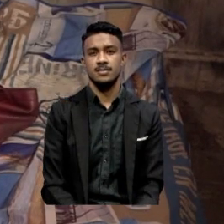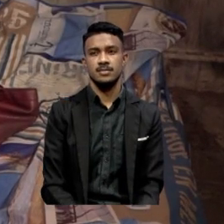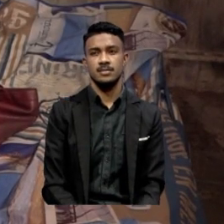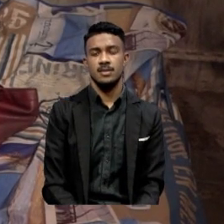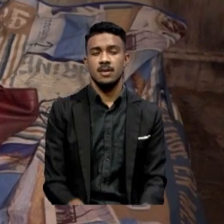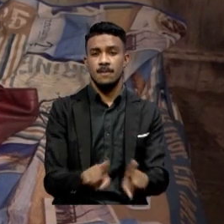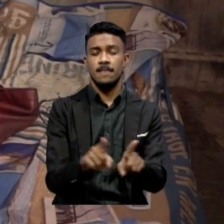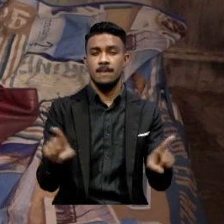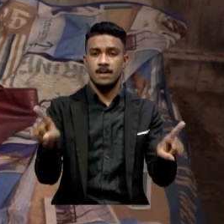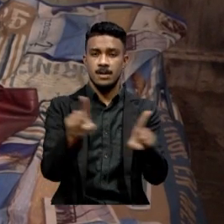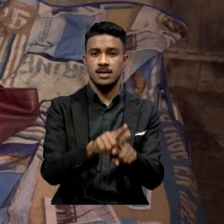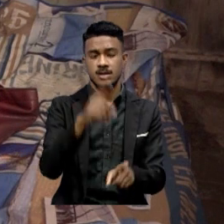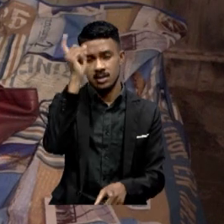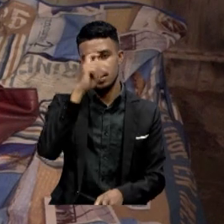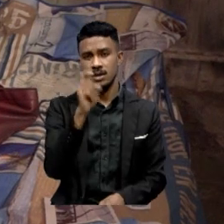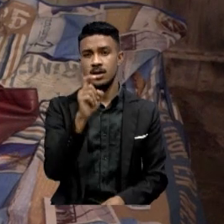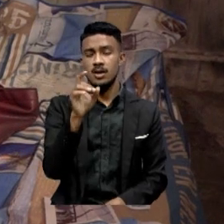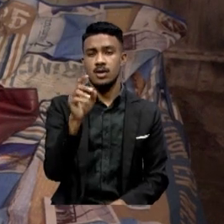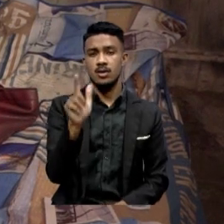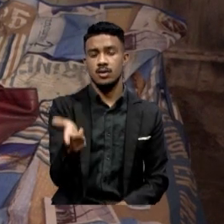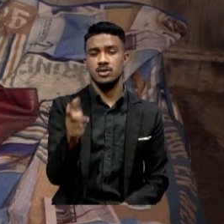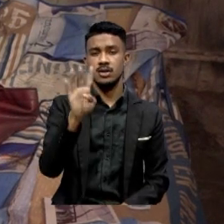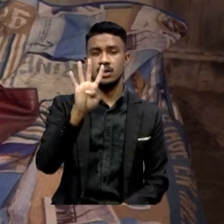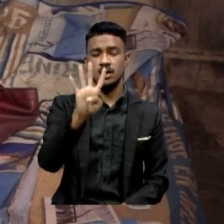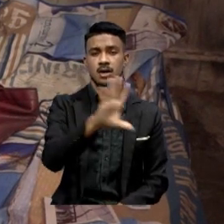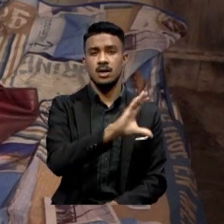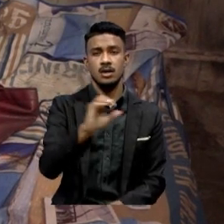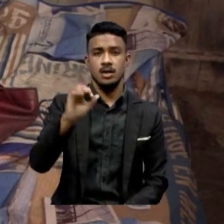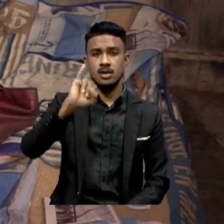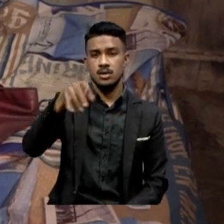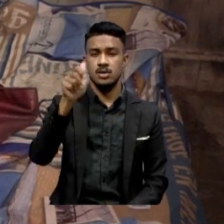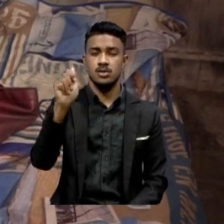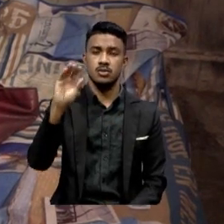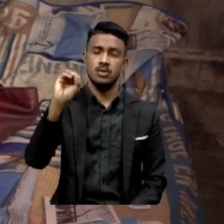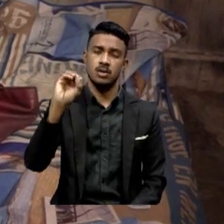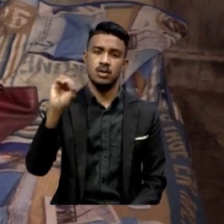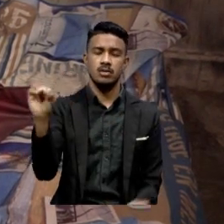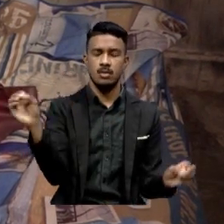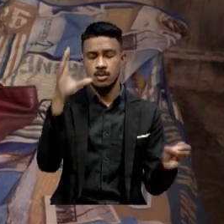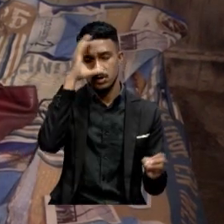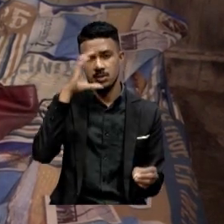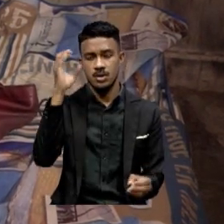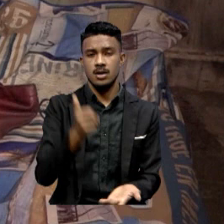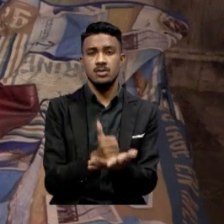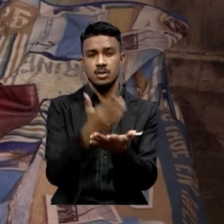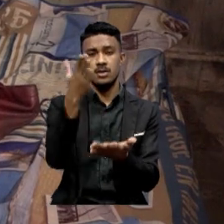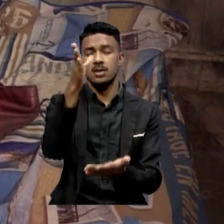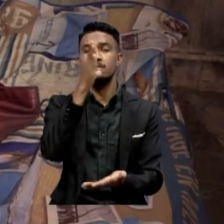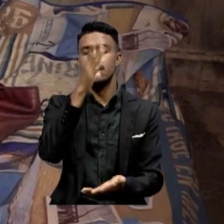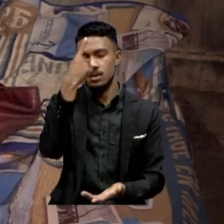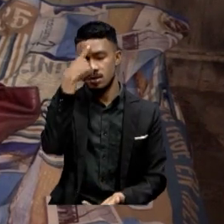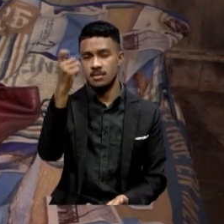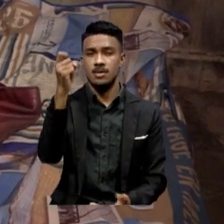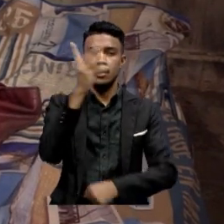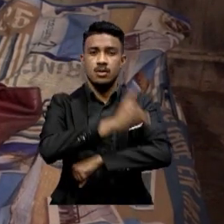Mas ki dade tina ruanulu resing hatona, João mos la bele buka servisu atu tulung ni inan, tamba lorong-lorong ne tinke foharish no kous